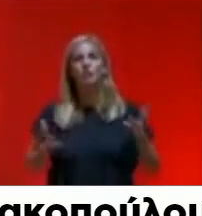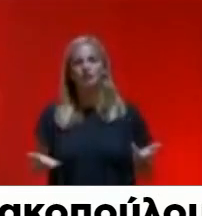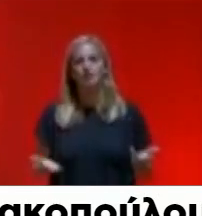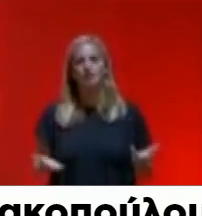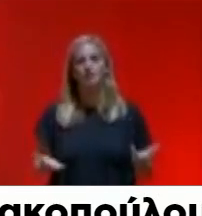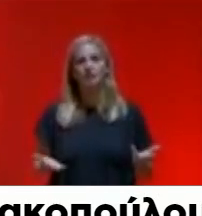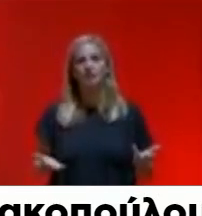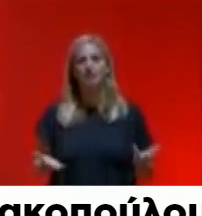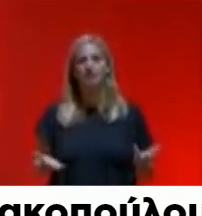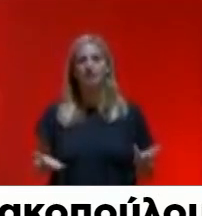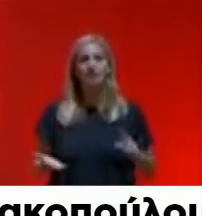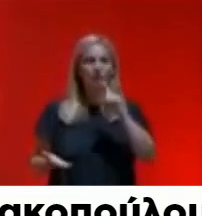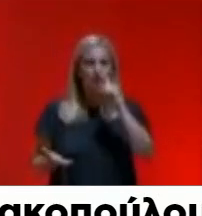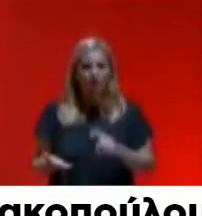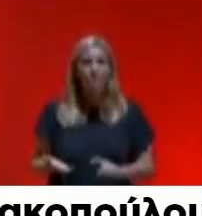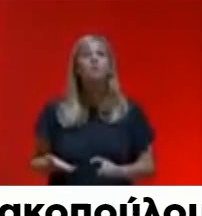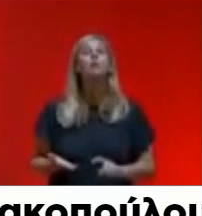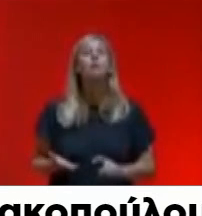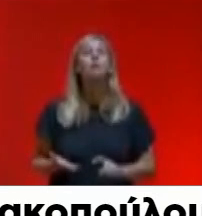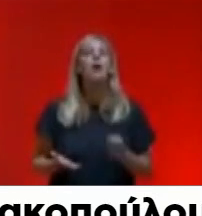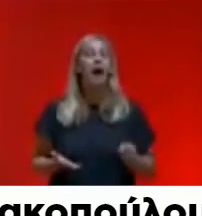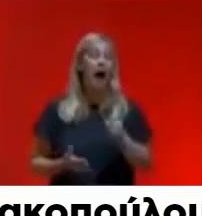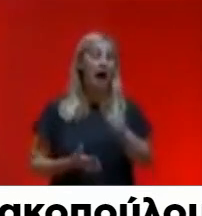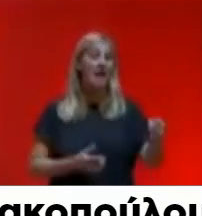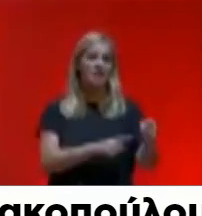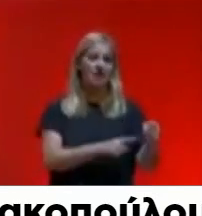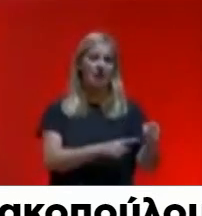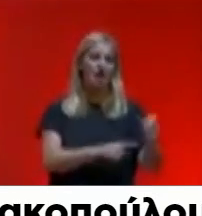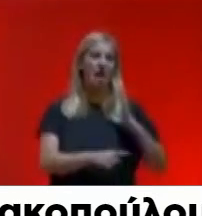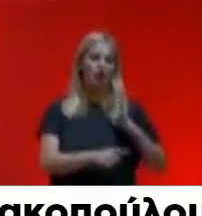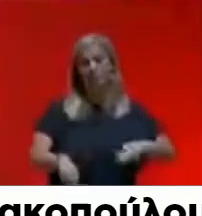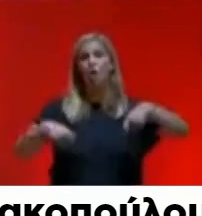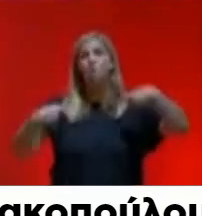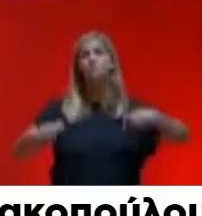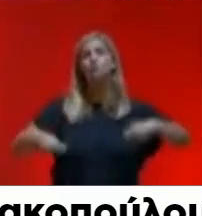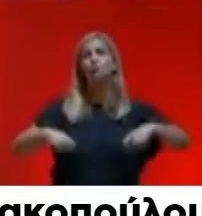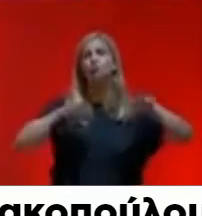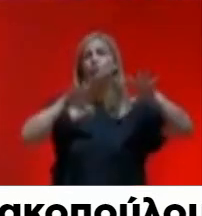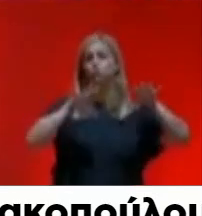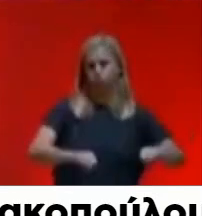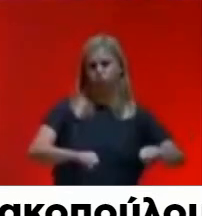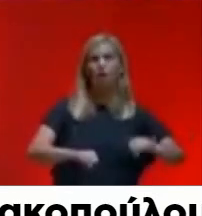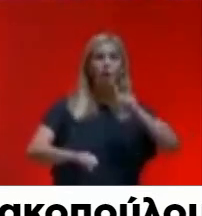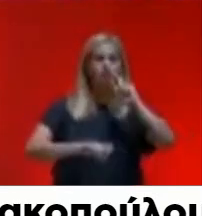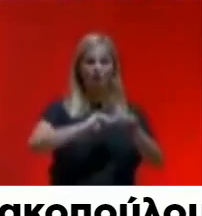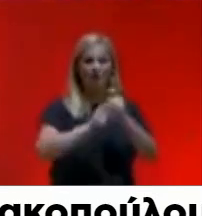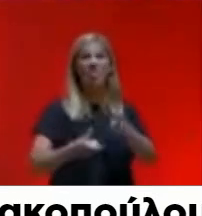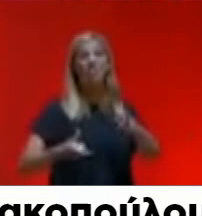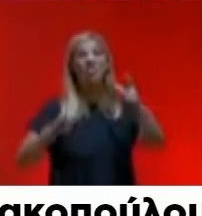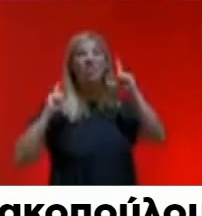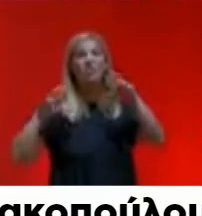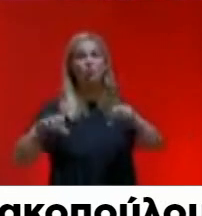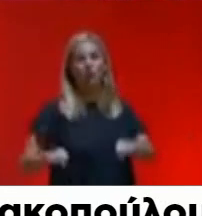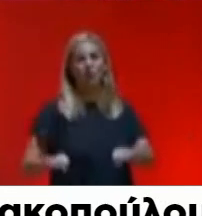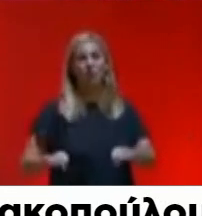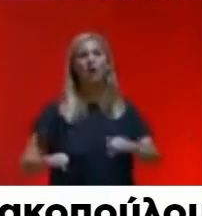φέρνουν και ενδυναμώνουν μία συγκεκριμένη διαδικασία. Εγώ τιμώ και εκτιμώ όλους τους υποψηφίους,